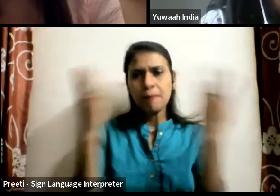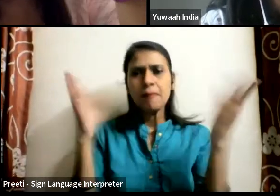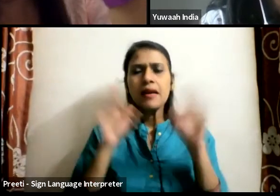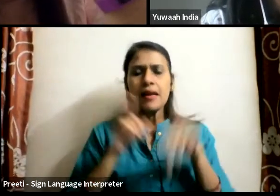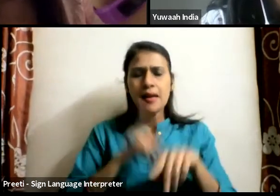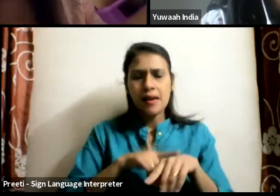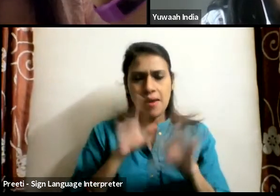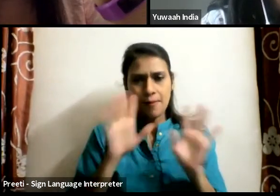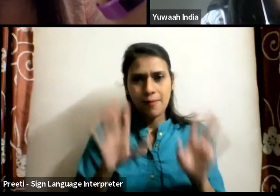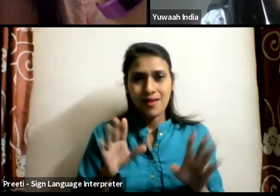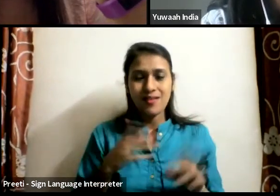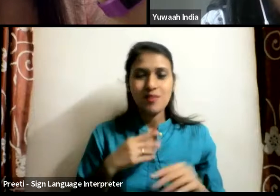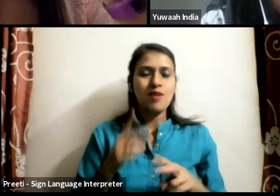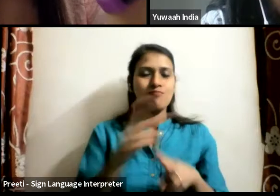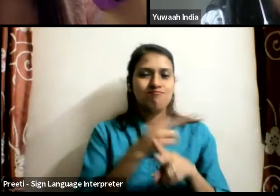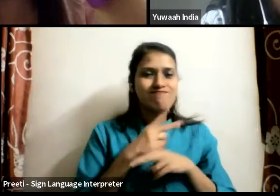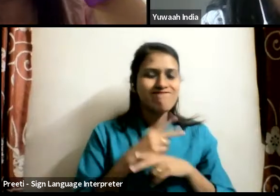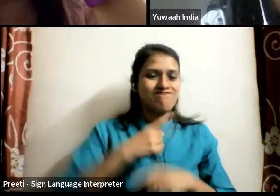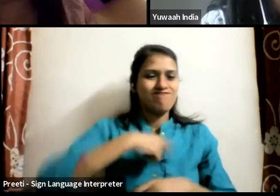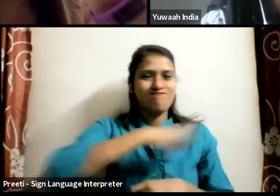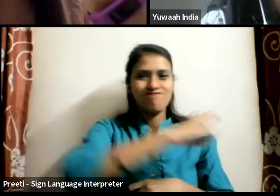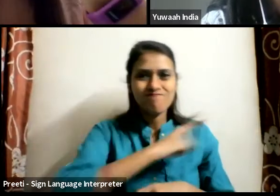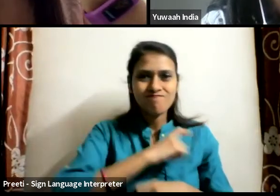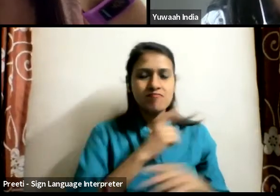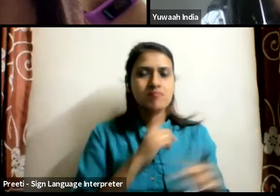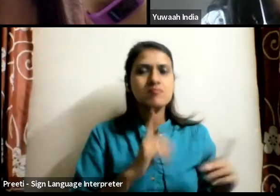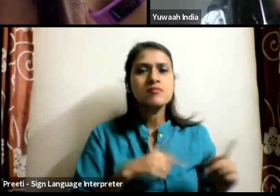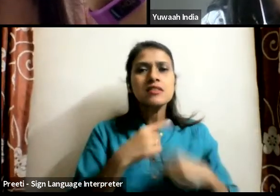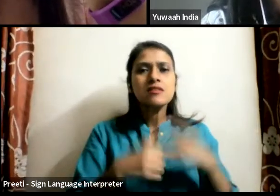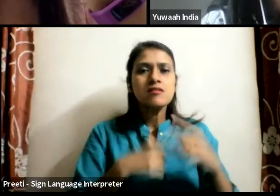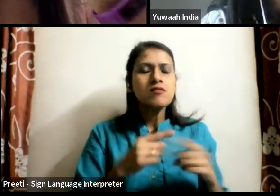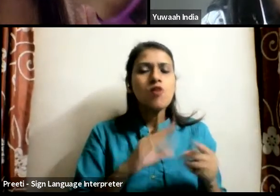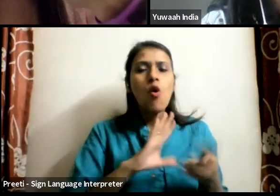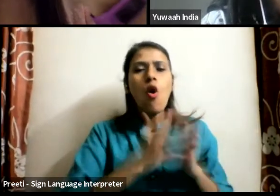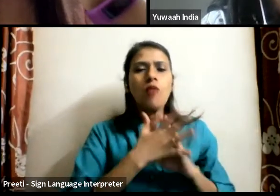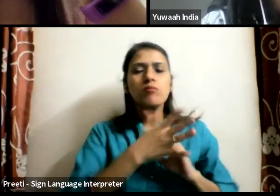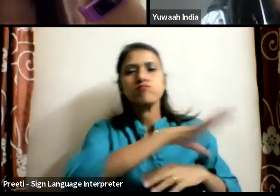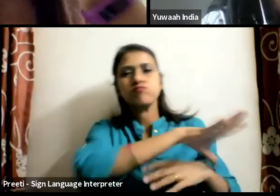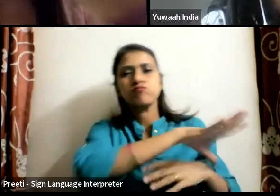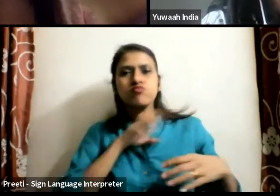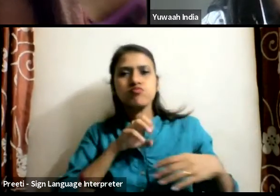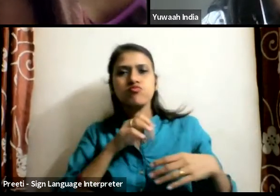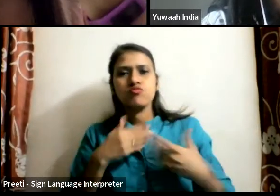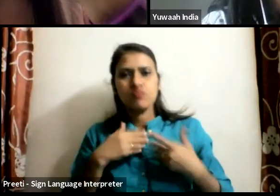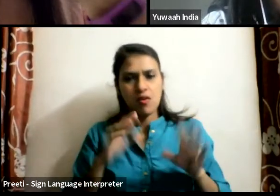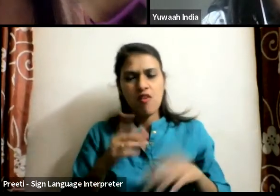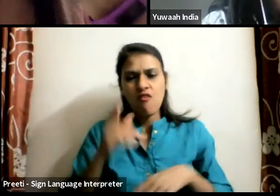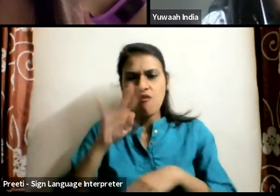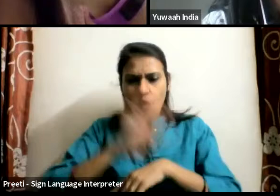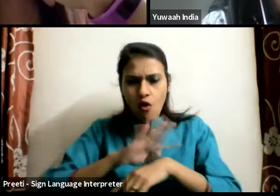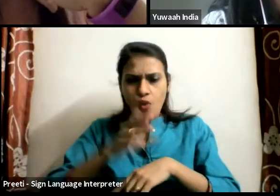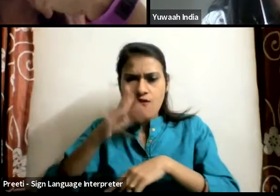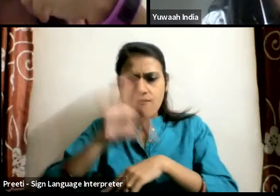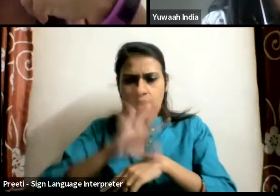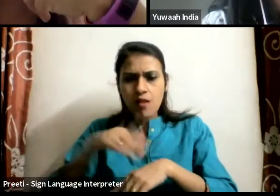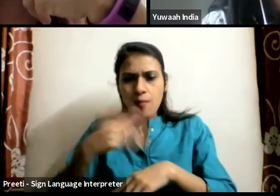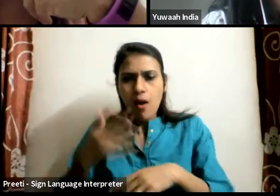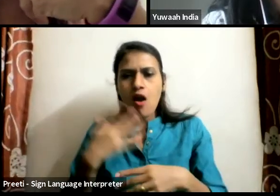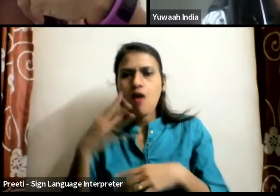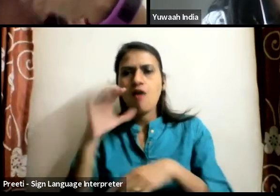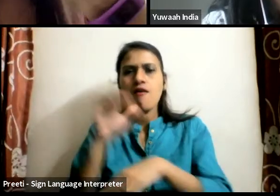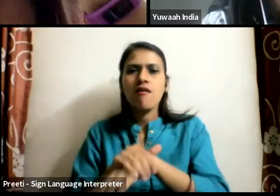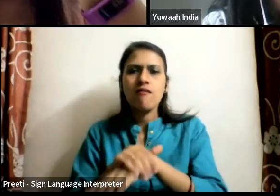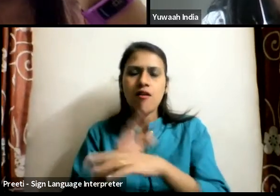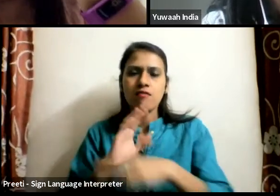हैं। आप टेस्ट कराइए। अगर कोई और सपोर्ट सिस्टम नहीं है तो सिंपल कोविड केयर फैसिलिटी में आप जा सकते